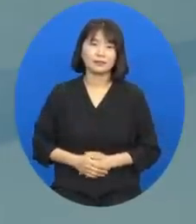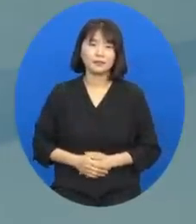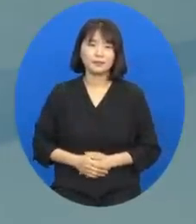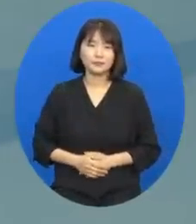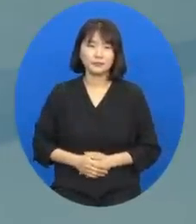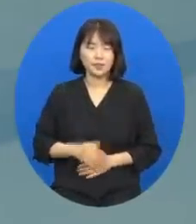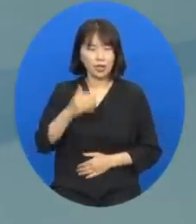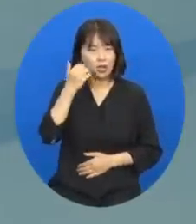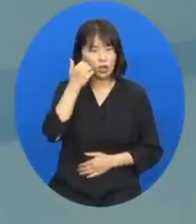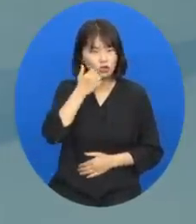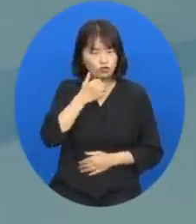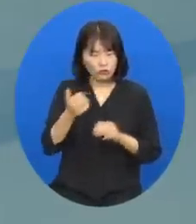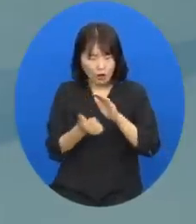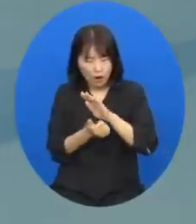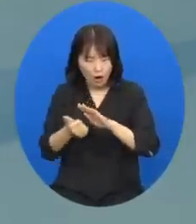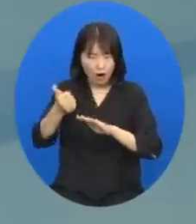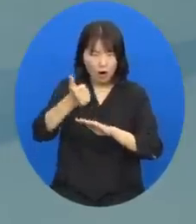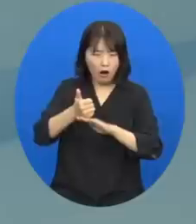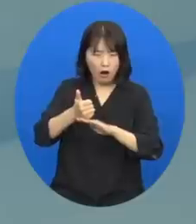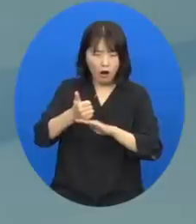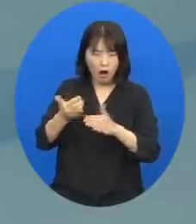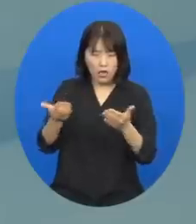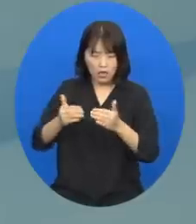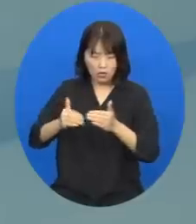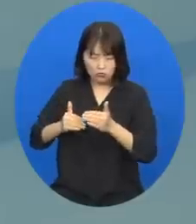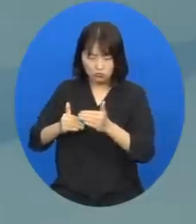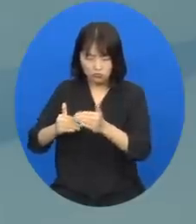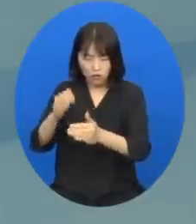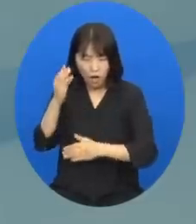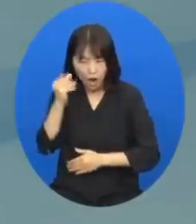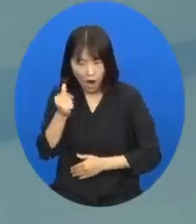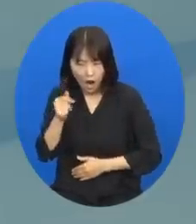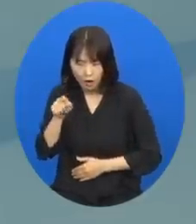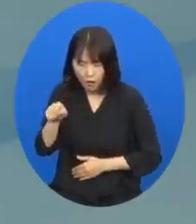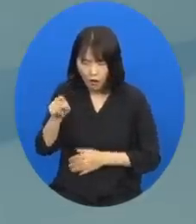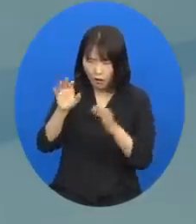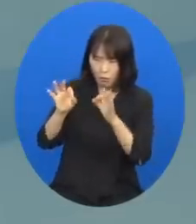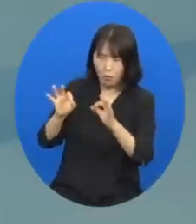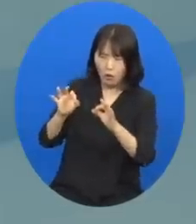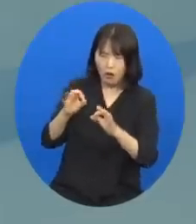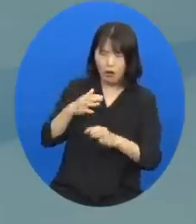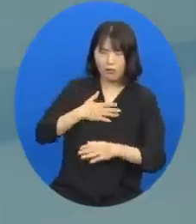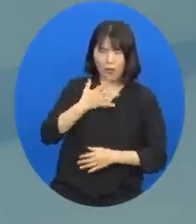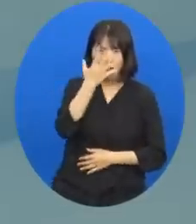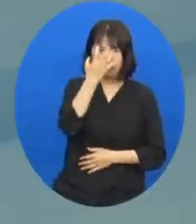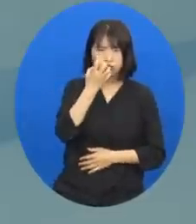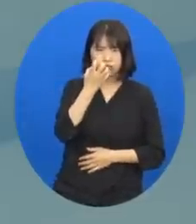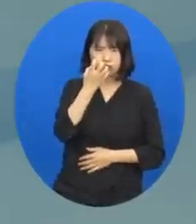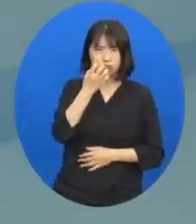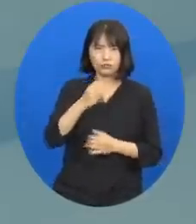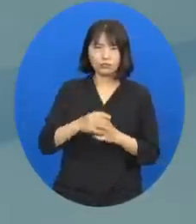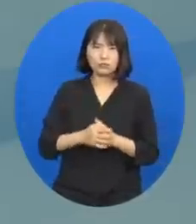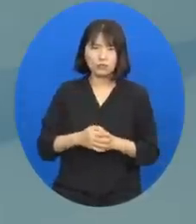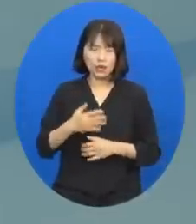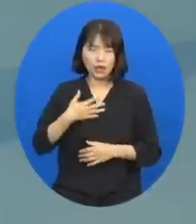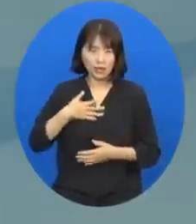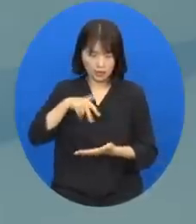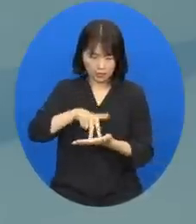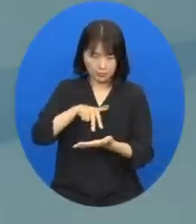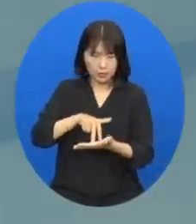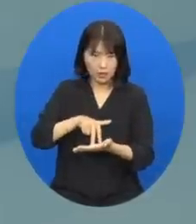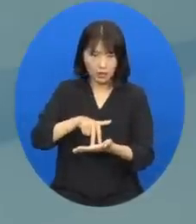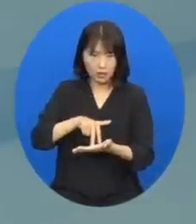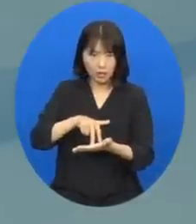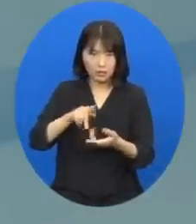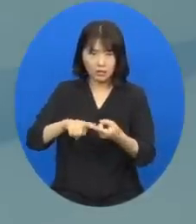누가 성공하고 형 통 해서 그것 때문에 우리 하지 않았습니까 나의 형편에 대해서 나의 위치에 대해서 나은 통해 체